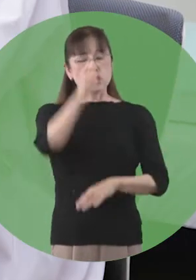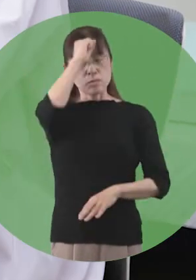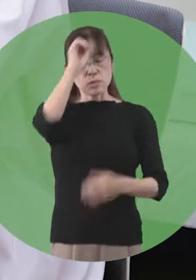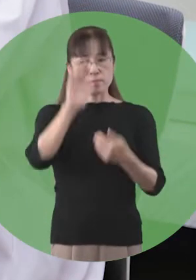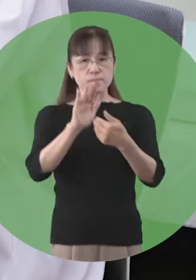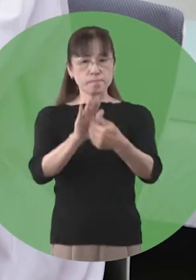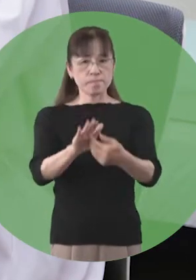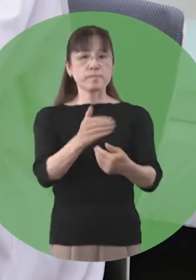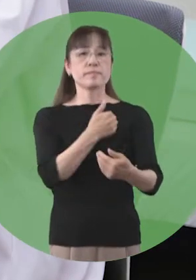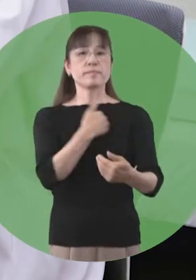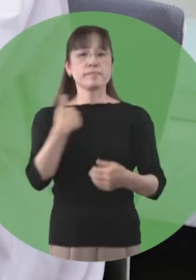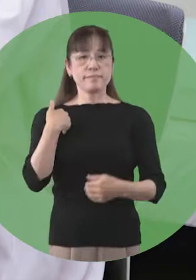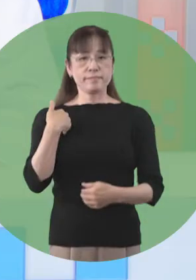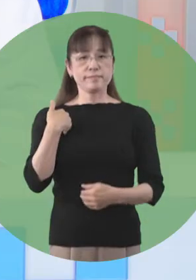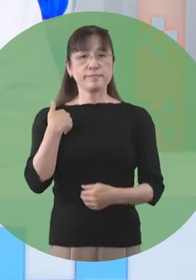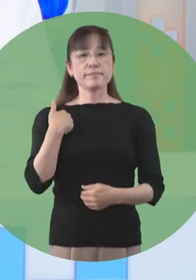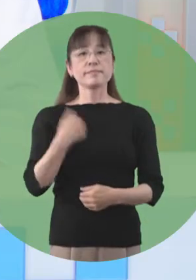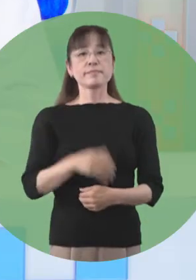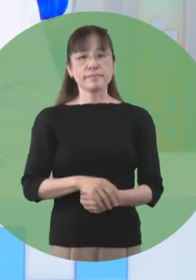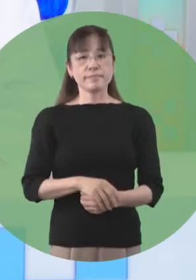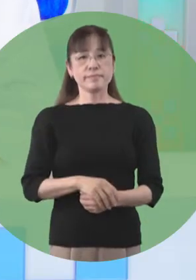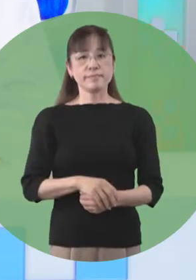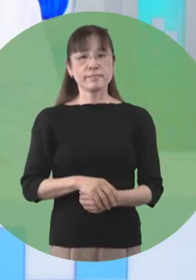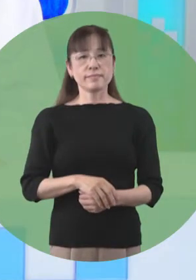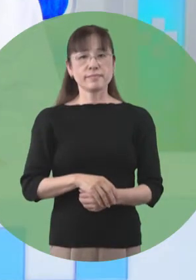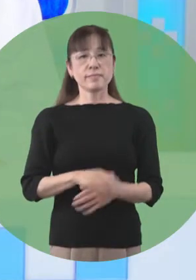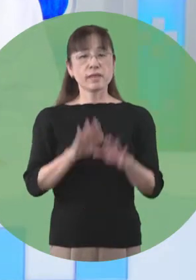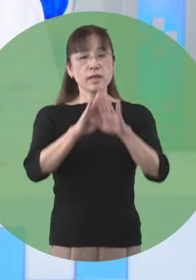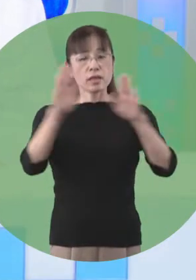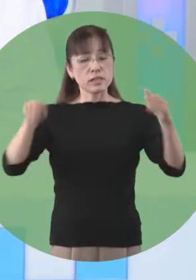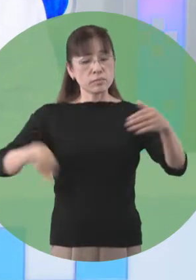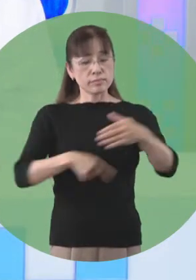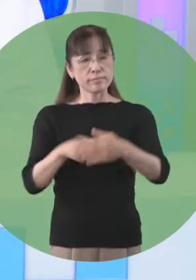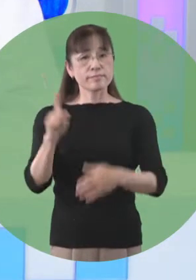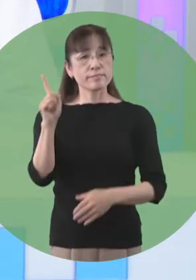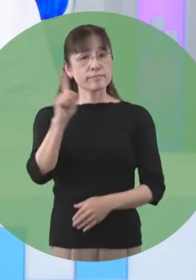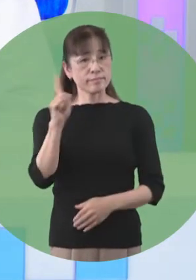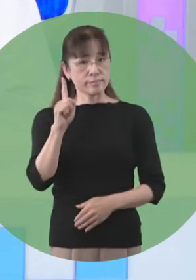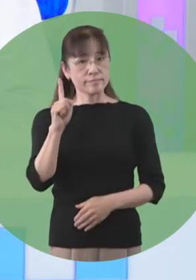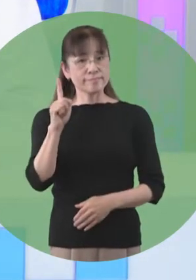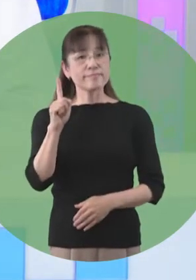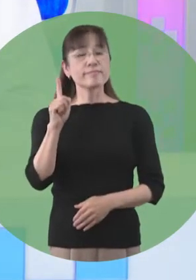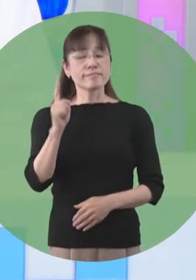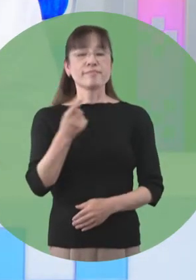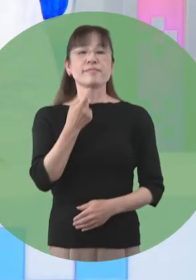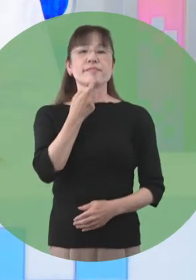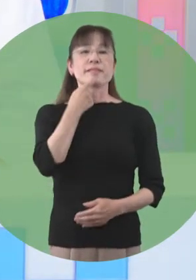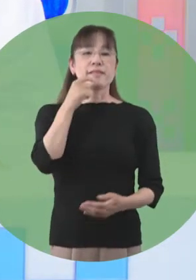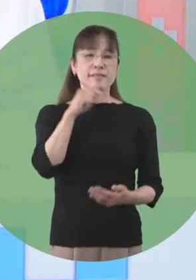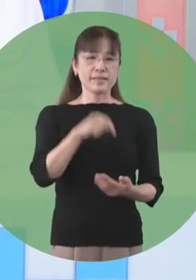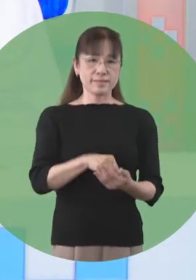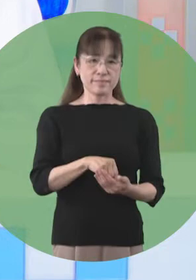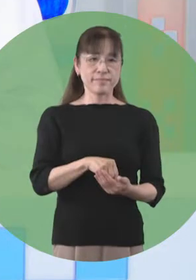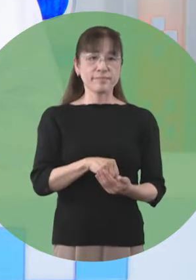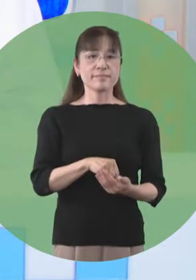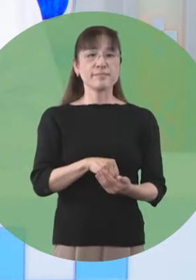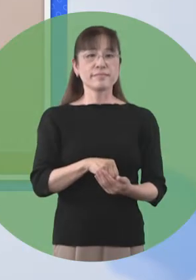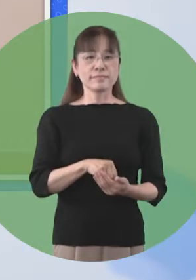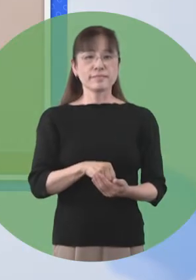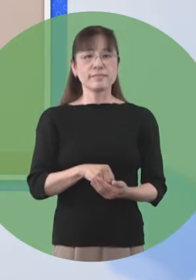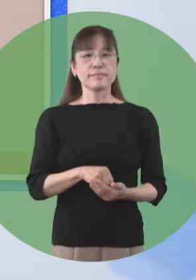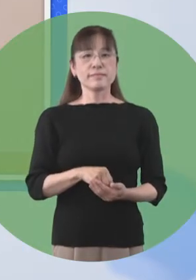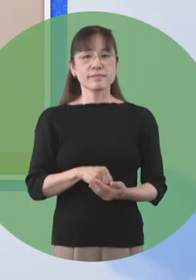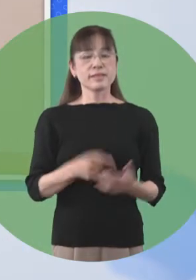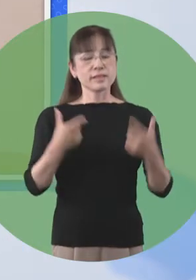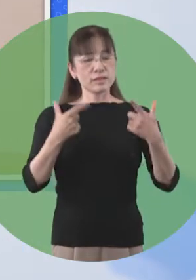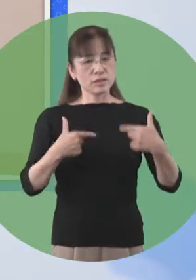防につながります。 では何から始めればいいのかというと、難しく考える必要はない。